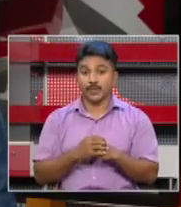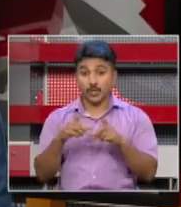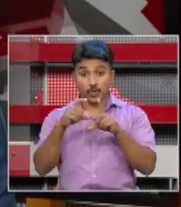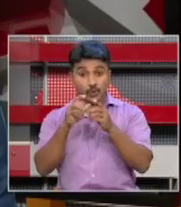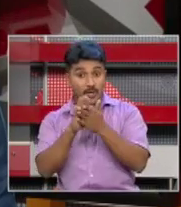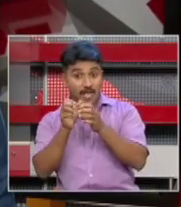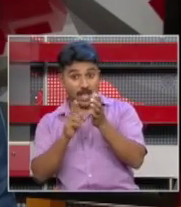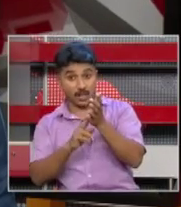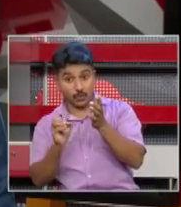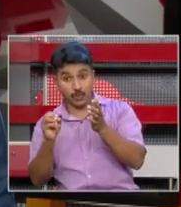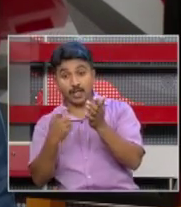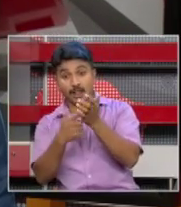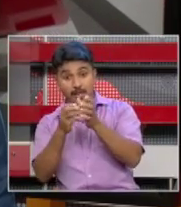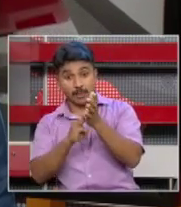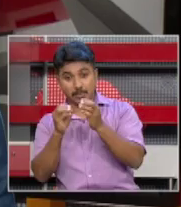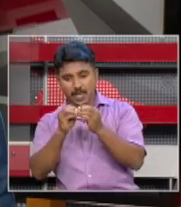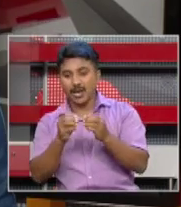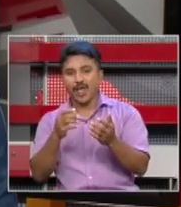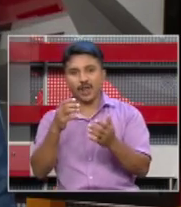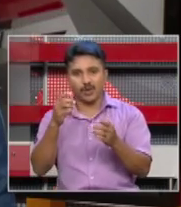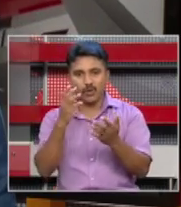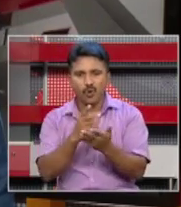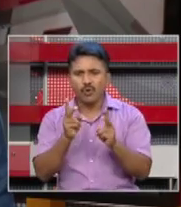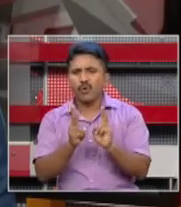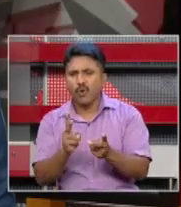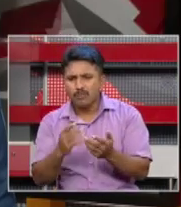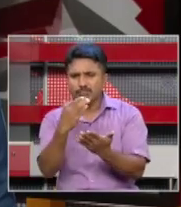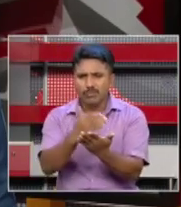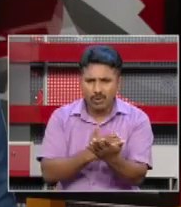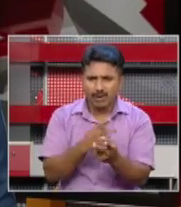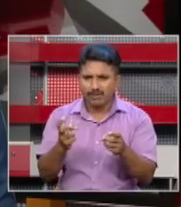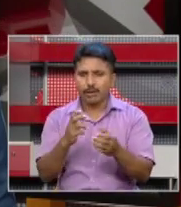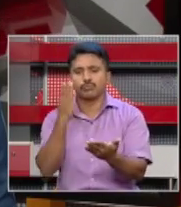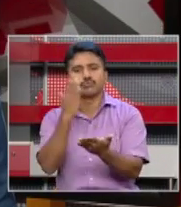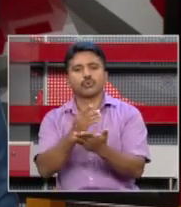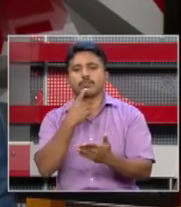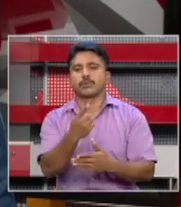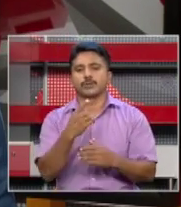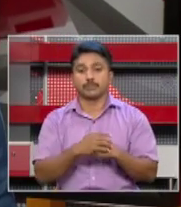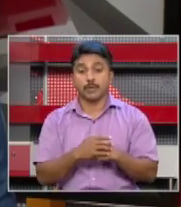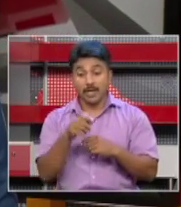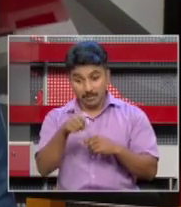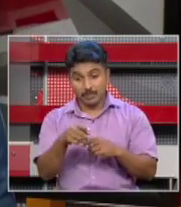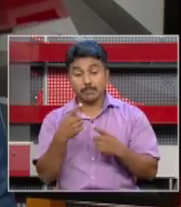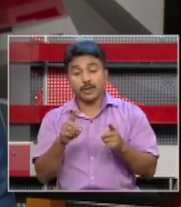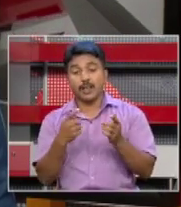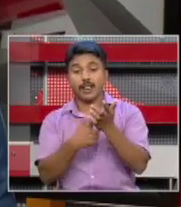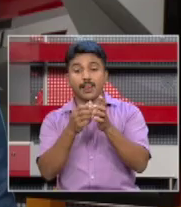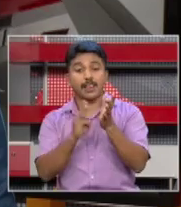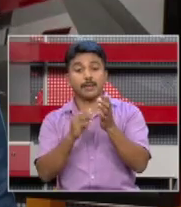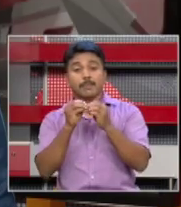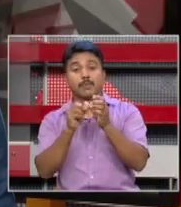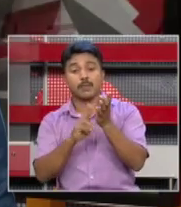ദുഹാനോർ റമ്പാനെ യാക്കോബായ സഭ പൊതുപരിപാടികളിൽ നിന്നും വിലക്കി. എന്നാൽ കന്യാസ്ത്രീകൾക്കുള്ള പിന്തുണ തുടരുമെന്നും അദ്ദേഹം പ്രതികരിച്ചു.